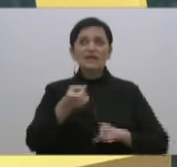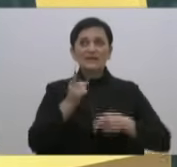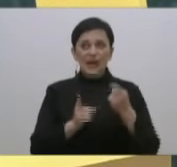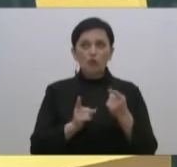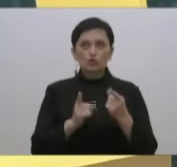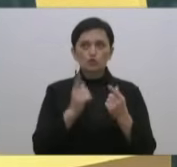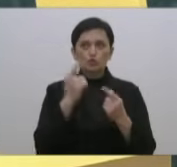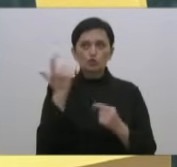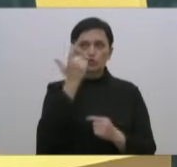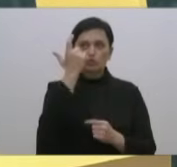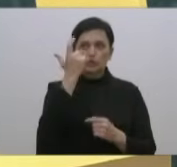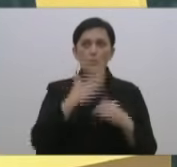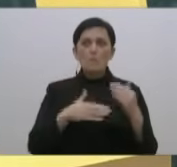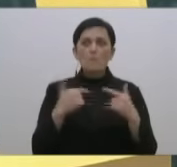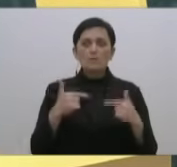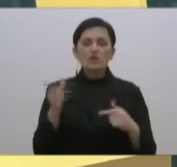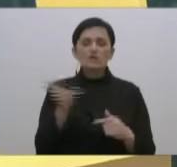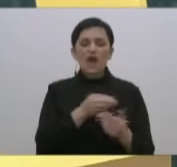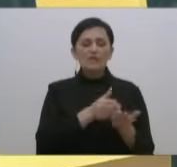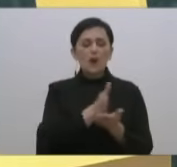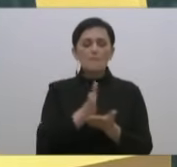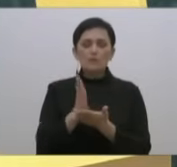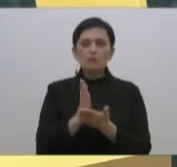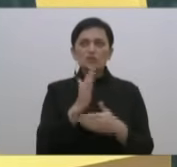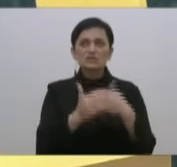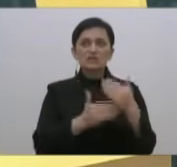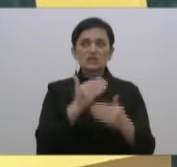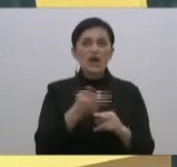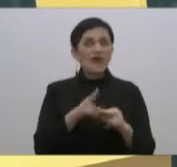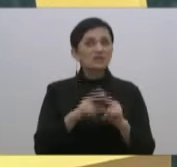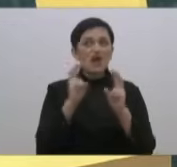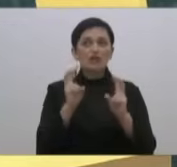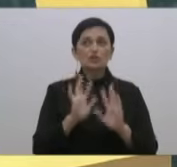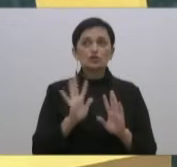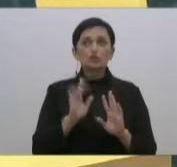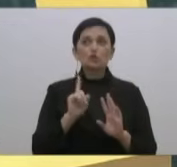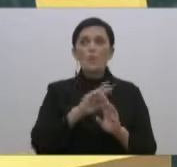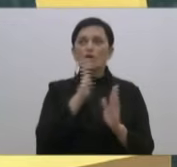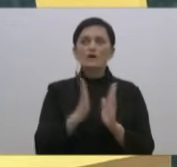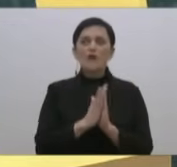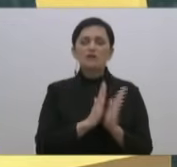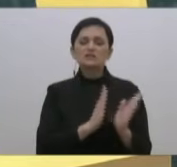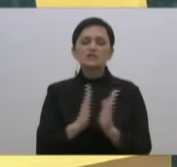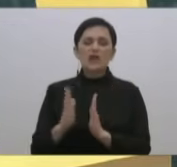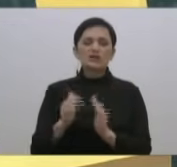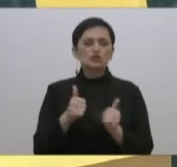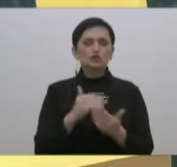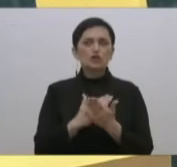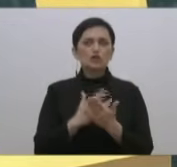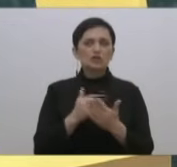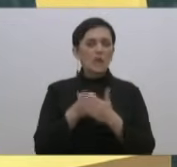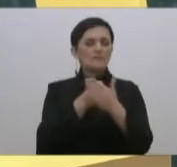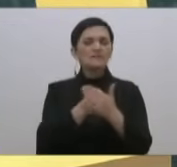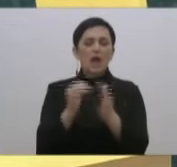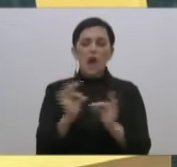რეალური სუვერენიტეტი. Პრაქტიკულად ყველა მიმართულებით არის წინსვლა, მაგრამ ეს არ ნიშნავს იმას, რომ ყველაფერი არის წესრიგში და